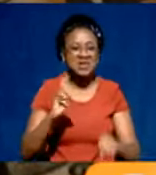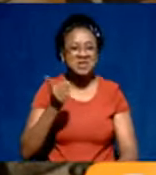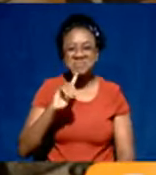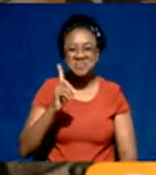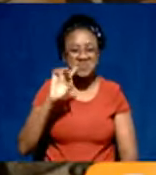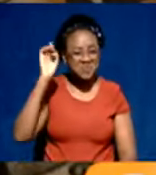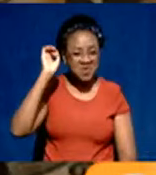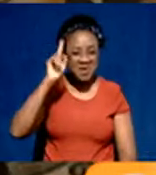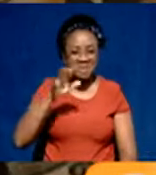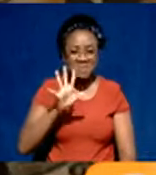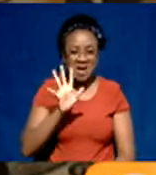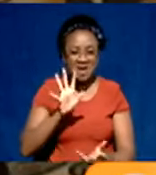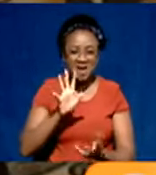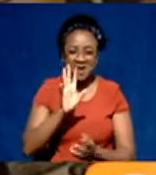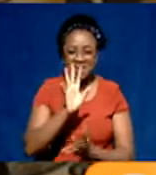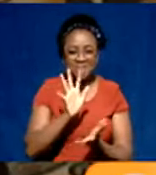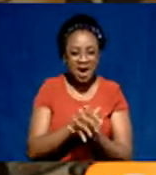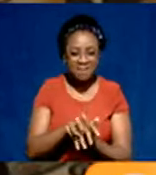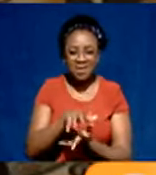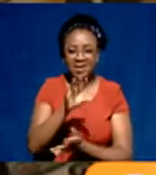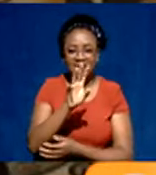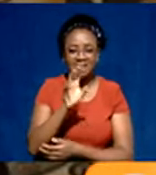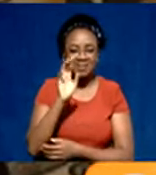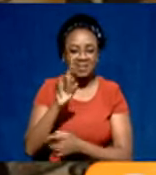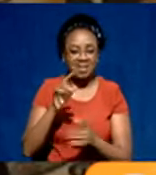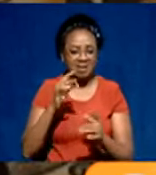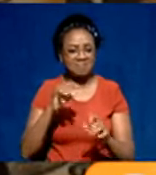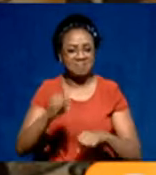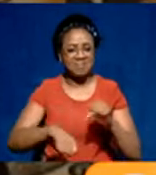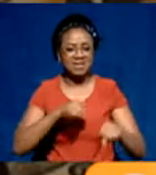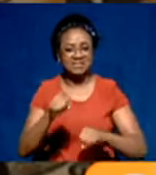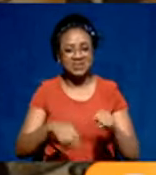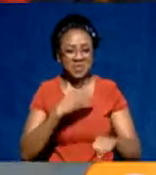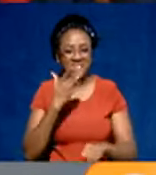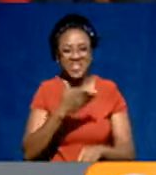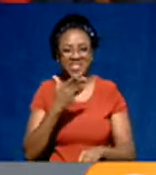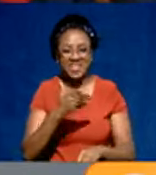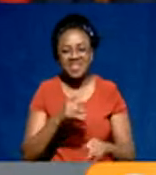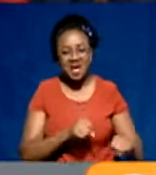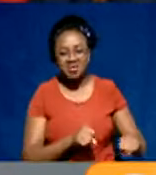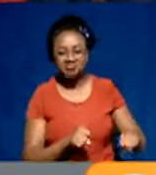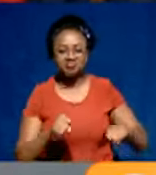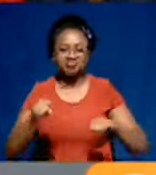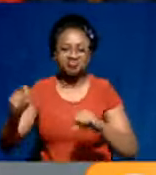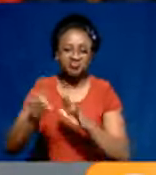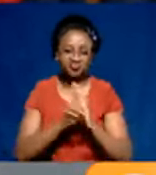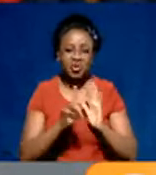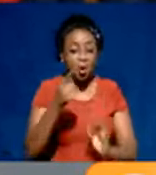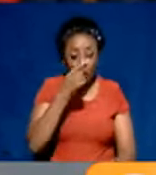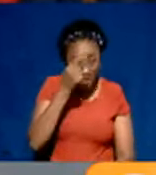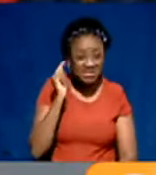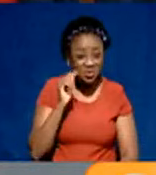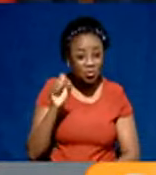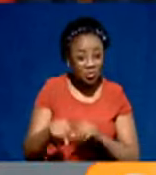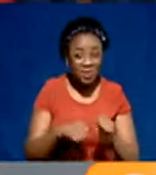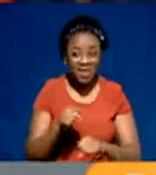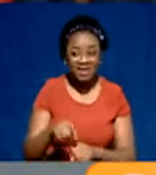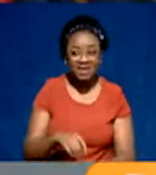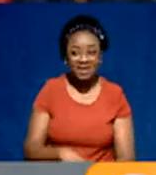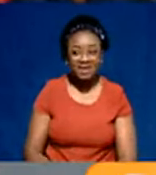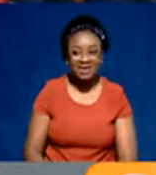mamba, if you know it. So, yani ile original black mamba?